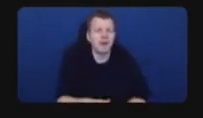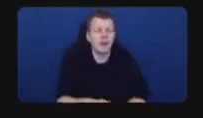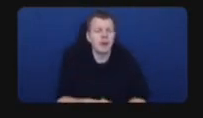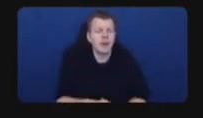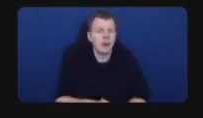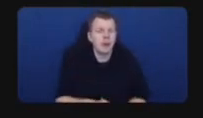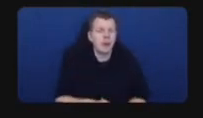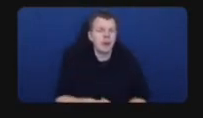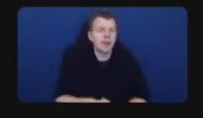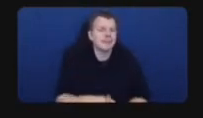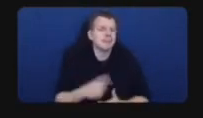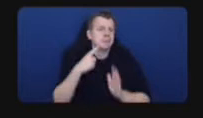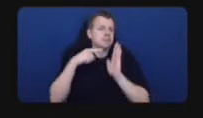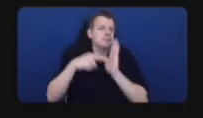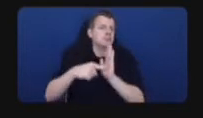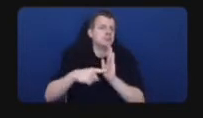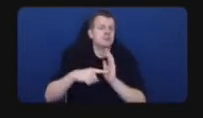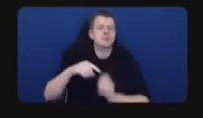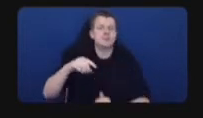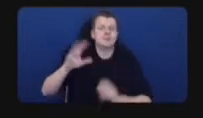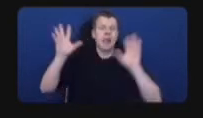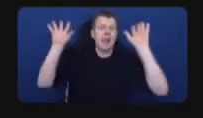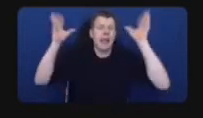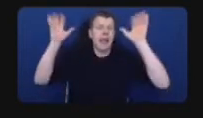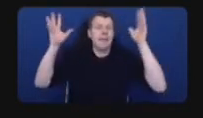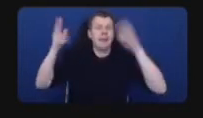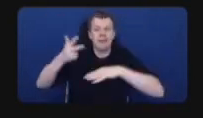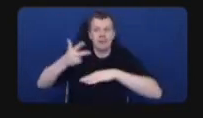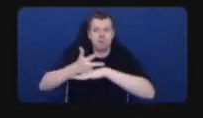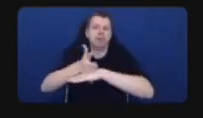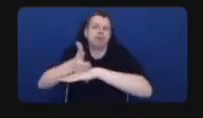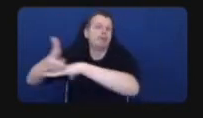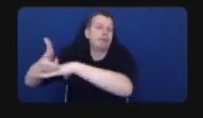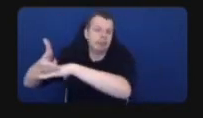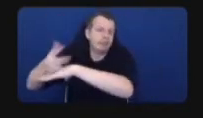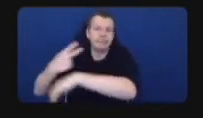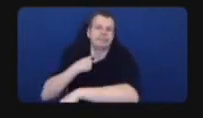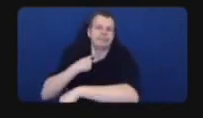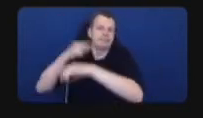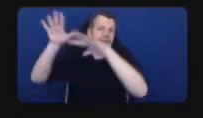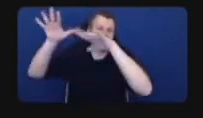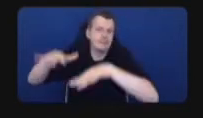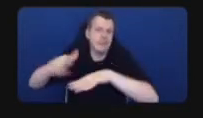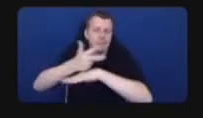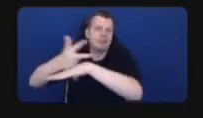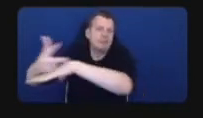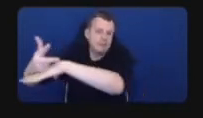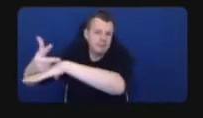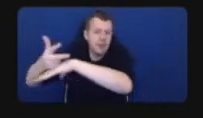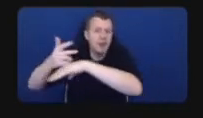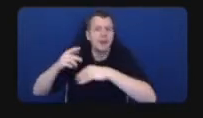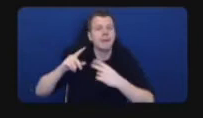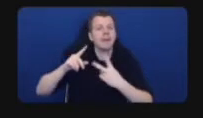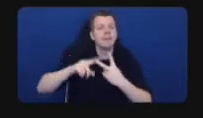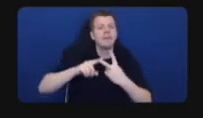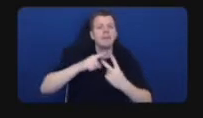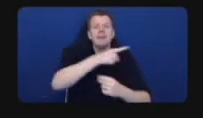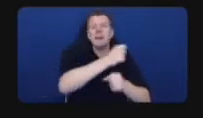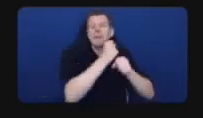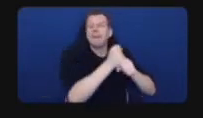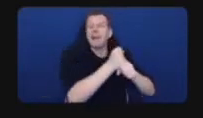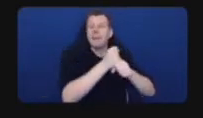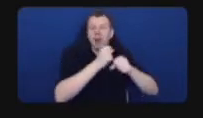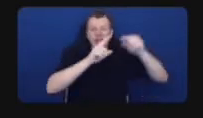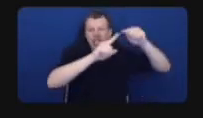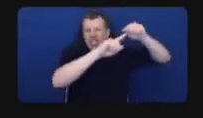难。我们这里有救护车，也有人卡在下雪天里面啊。